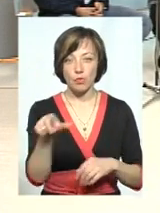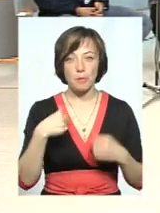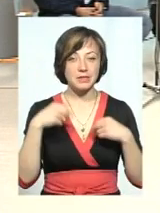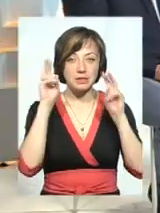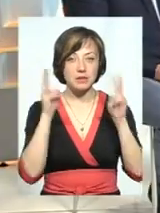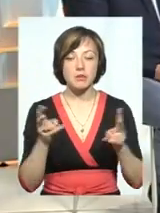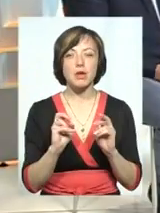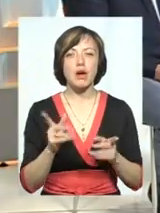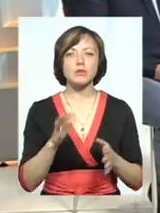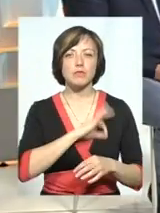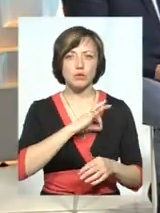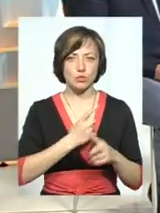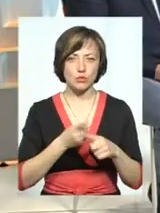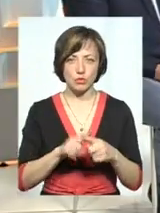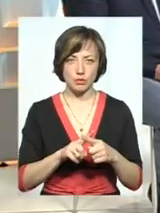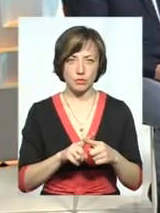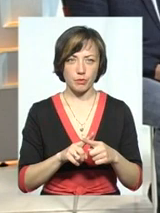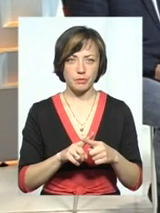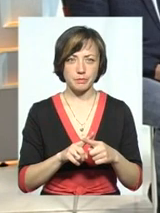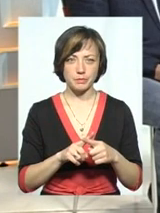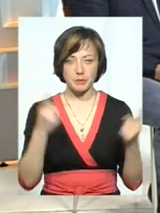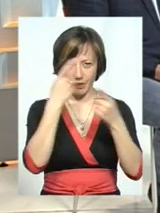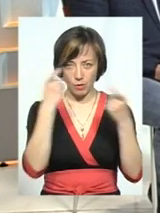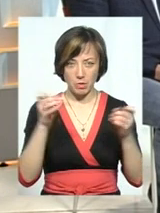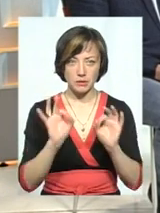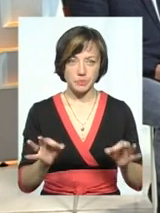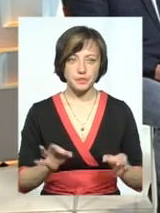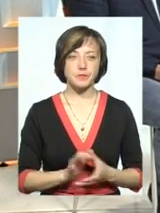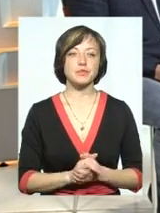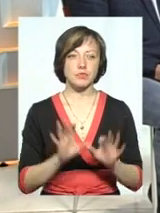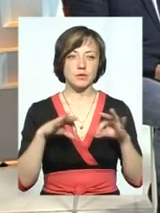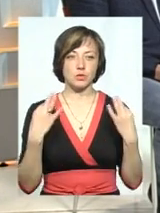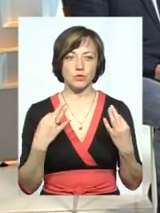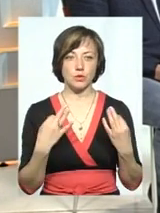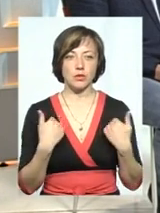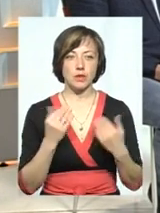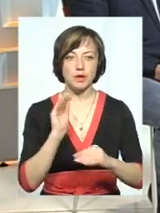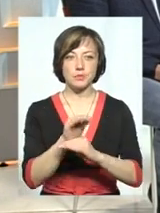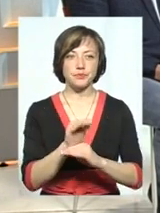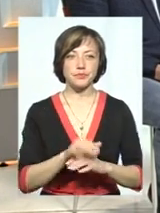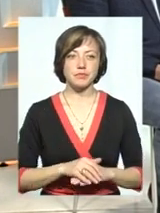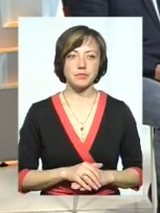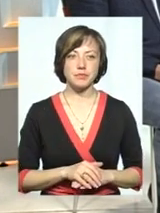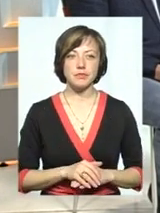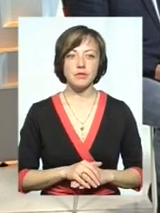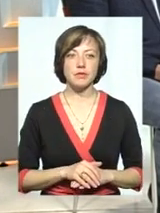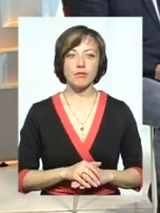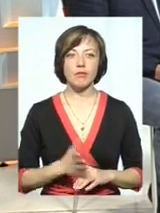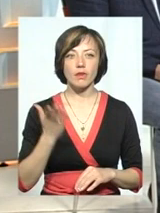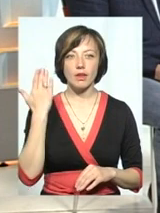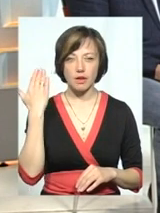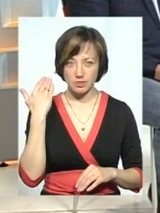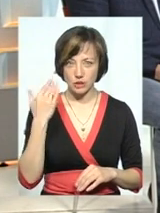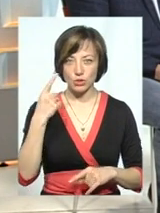знаємо, як вони будуть використовувати цю інформацію. Дозвольте, так, будь ласка. З огляду хочу сказати, ми раніше, ви вже